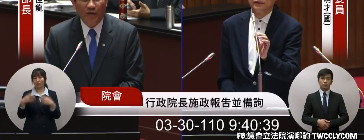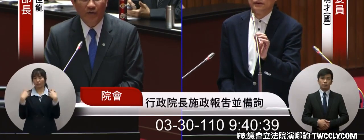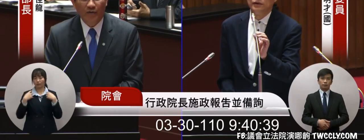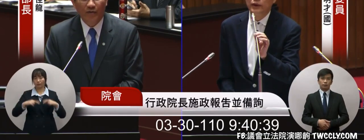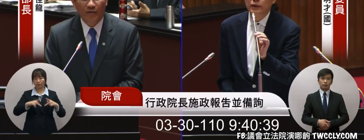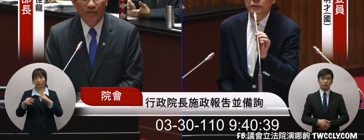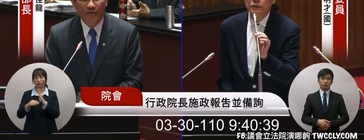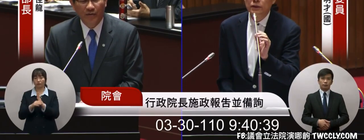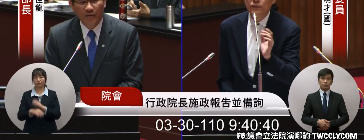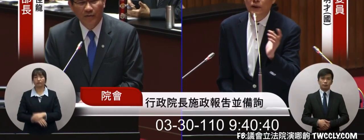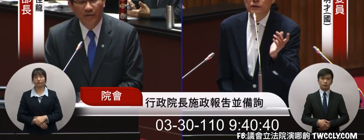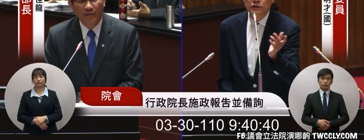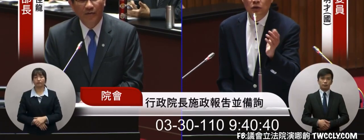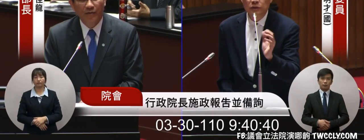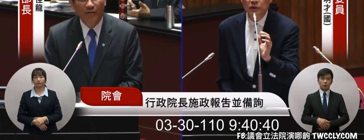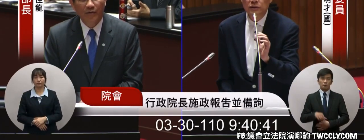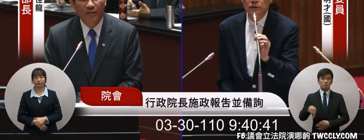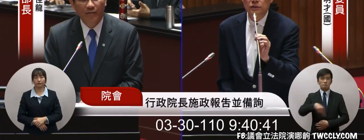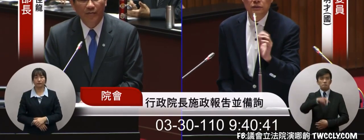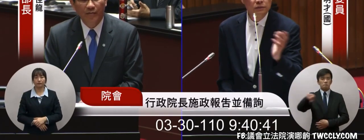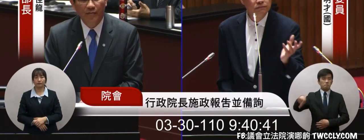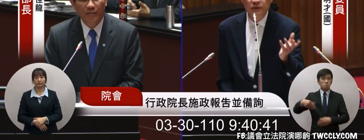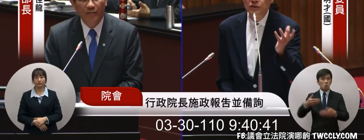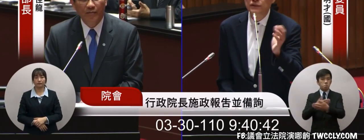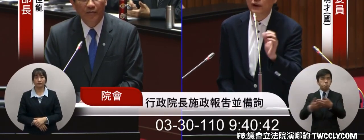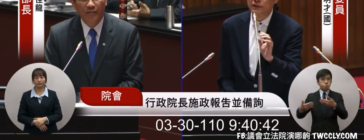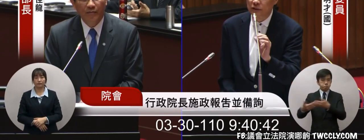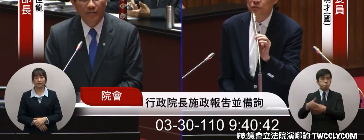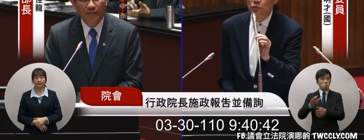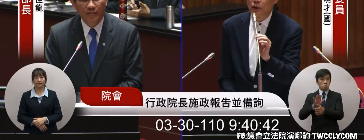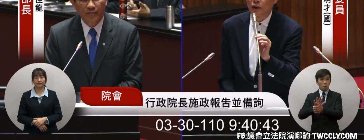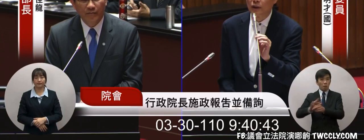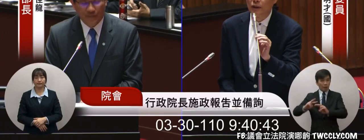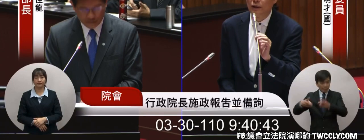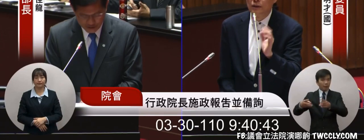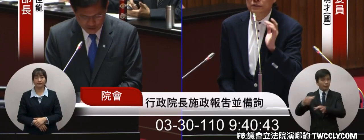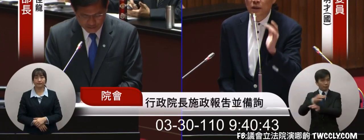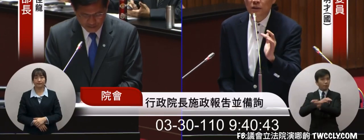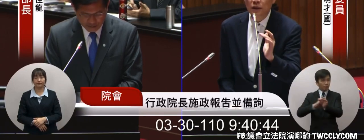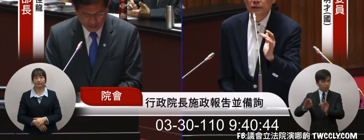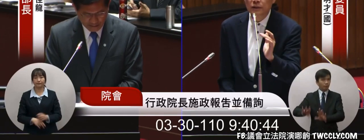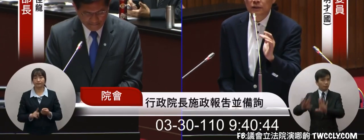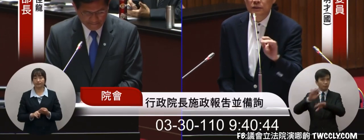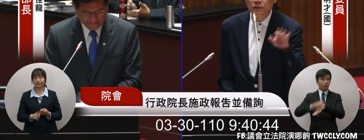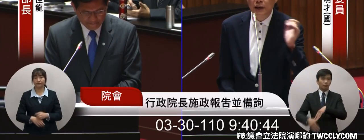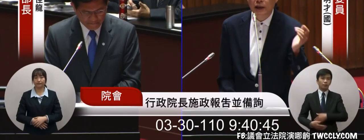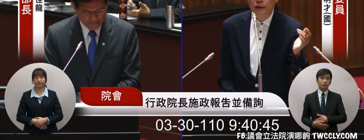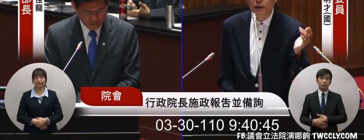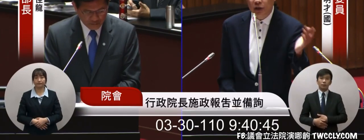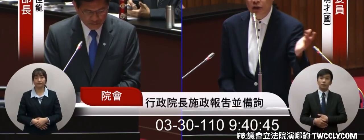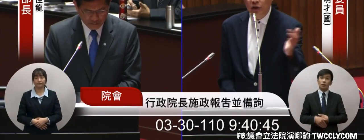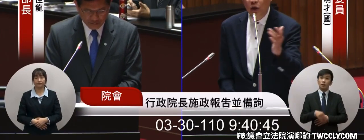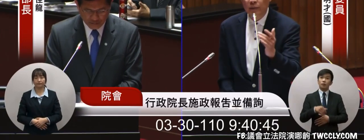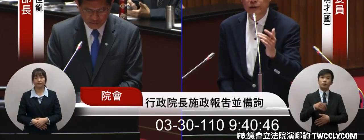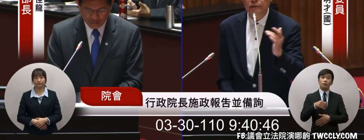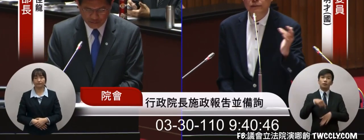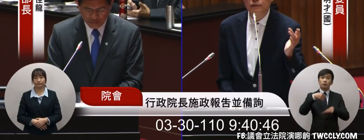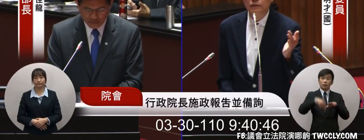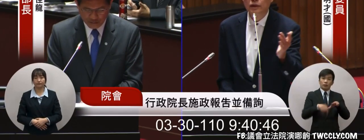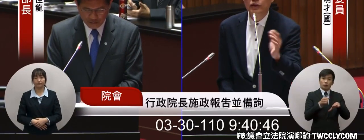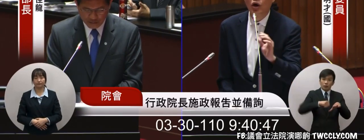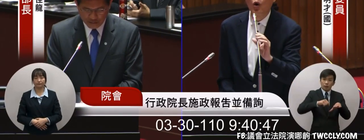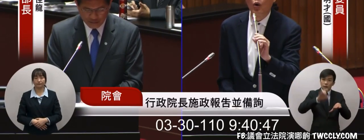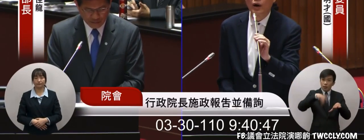修正中因為地方的交通建設是經濟發展師母啊深坑是在101後面